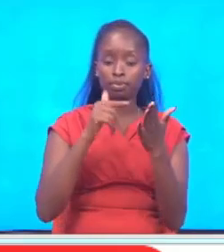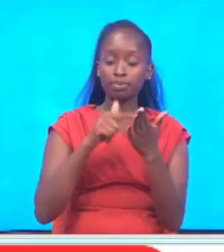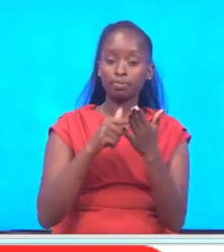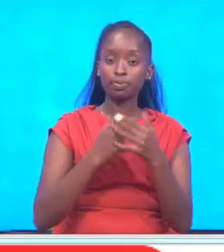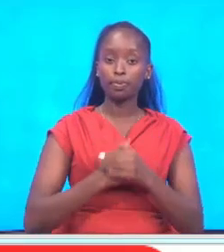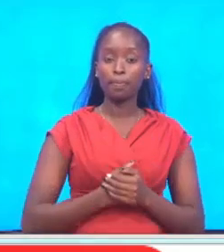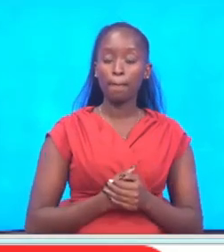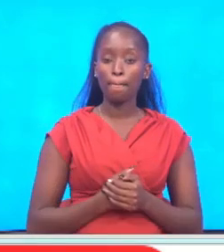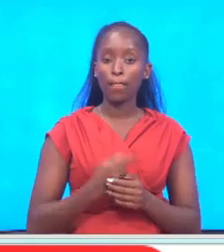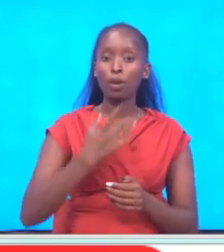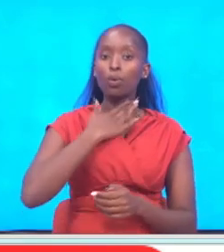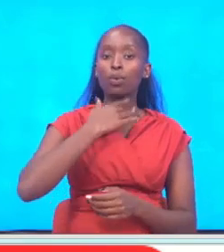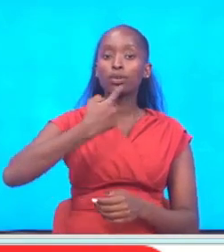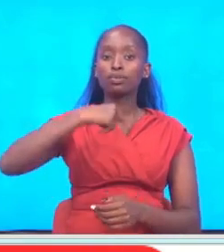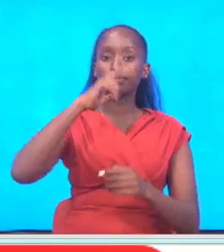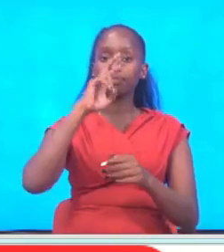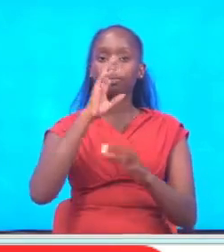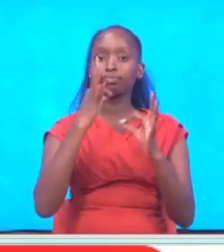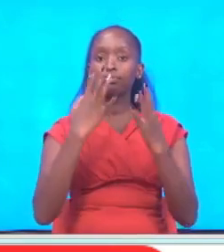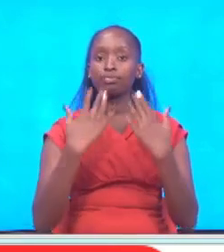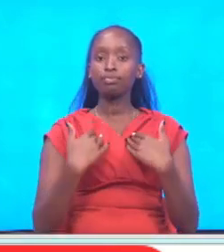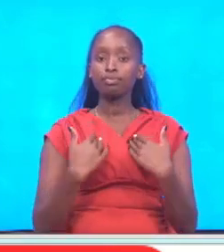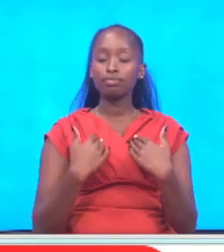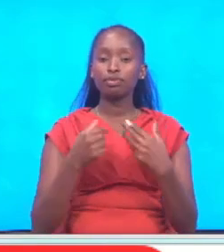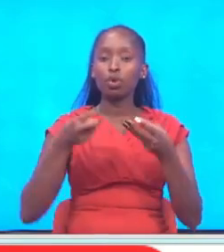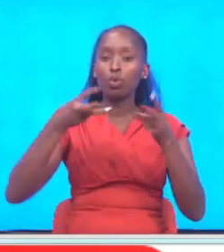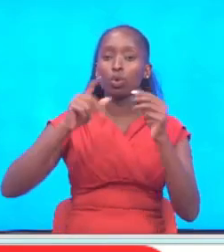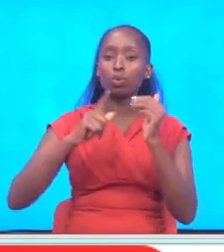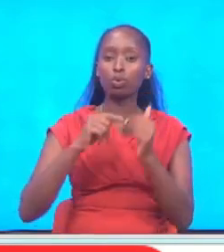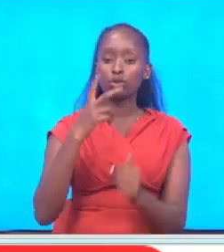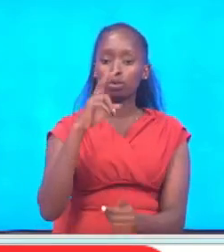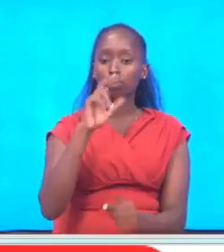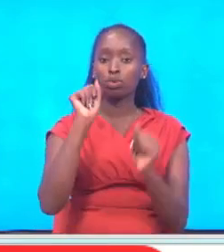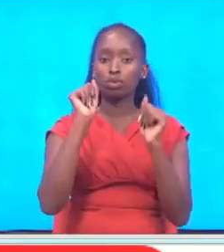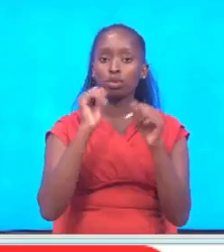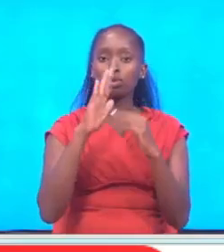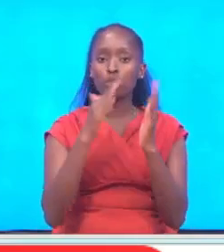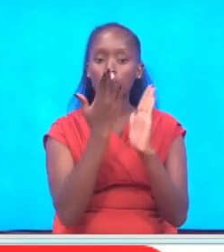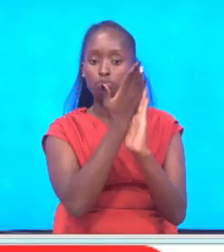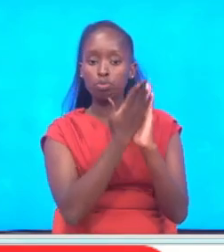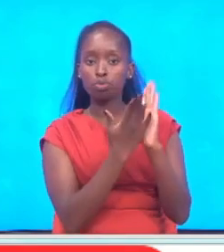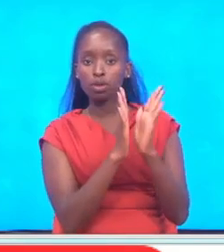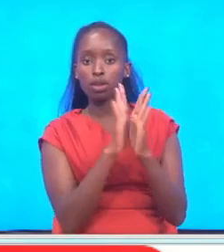it as a way to identify problems and how to